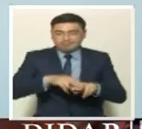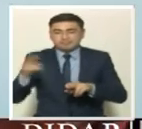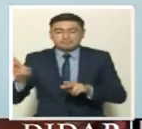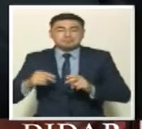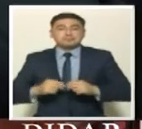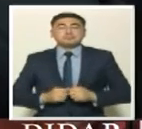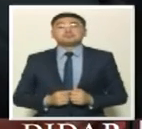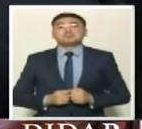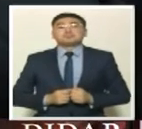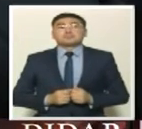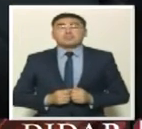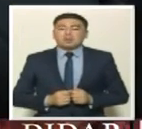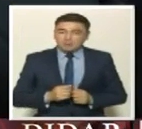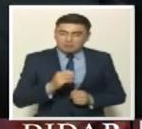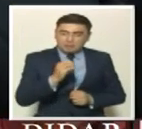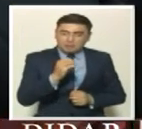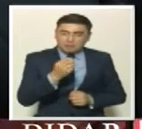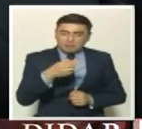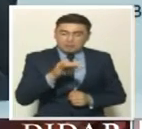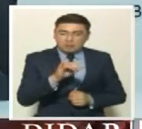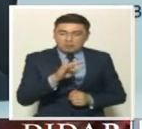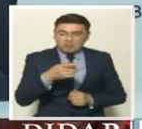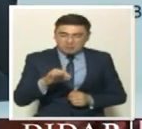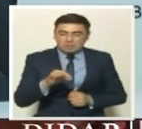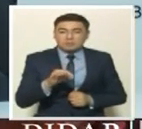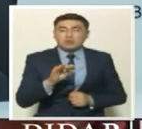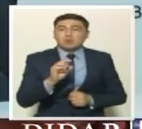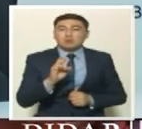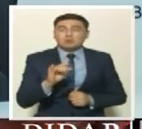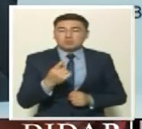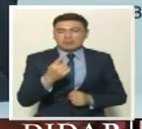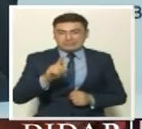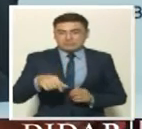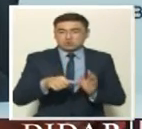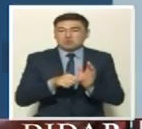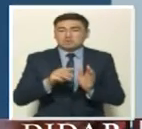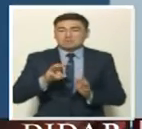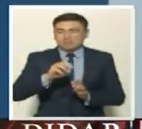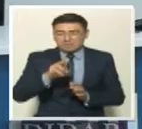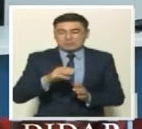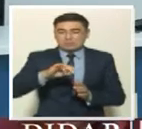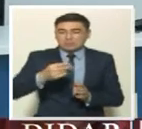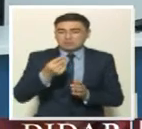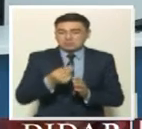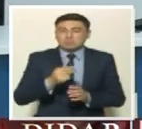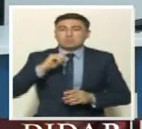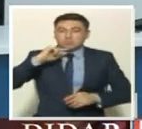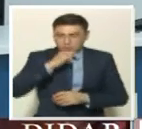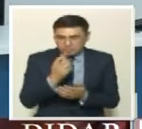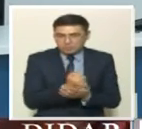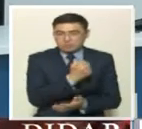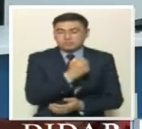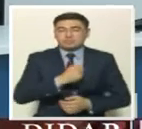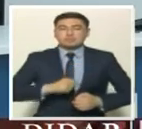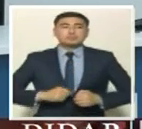мониторинга портала «Единое окно закупок» сэкономлено 1,6 миллиардов тенге бюджетных средств. В рамках концепции